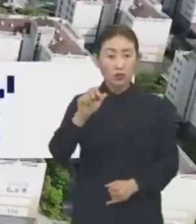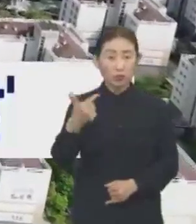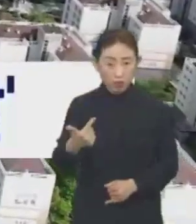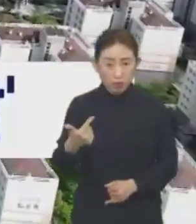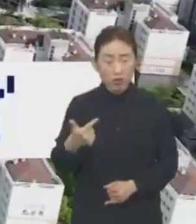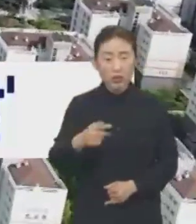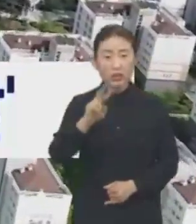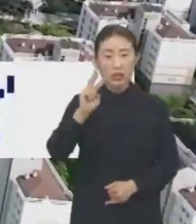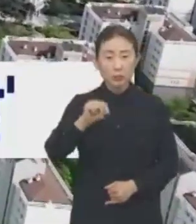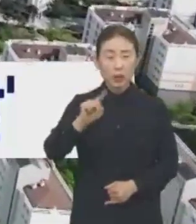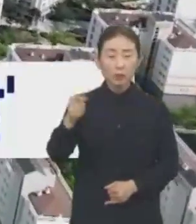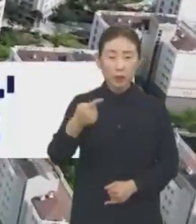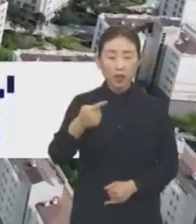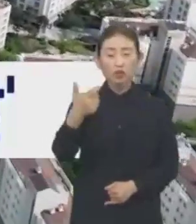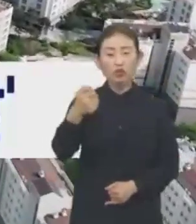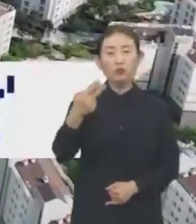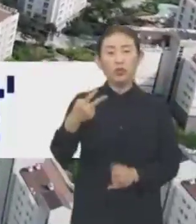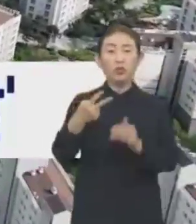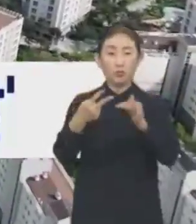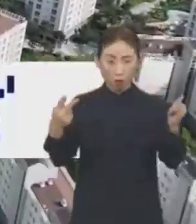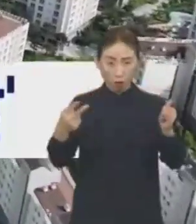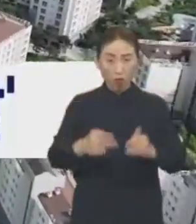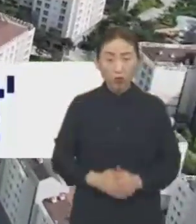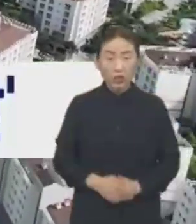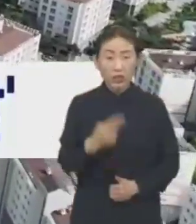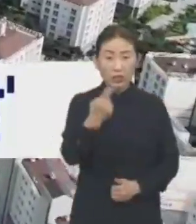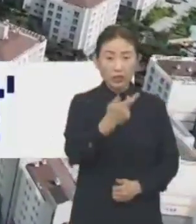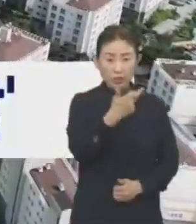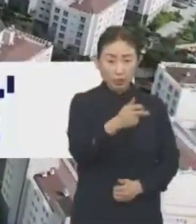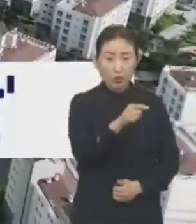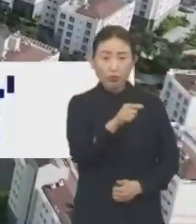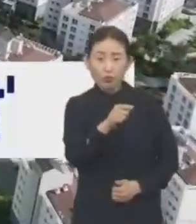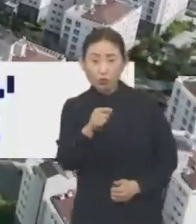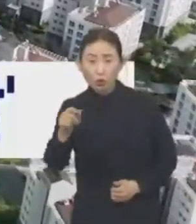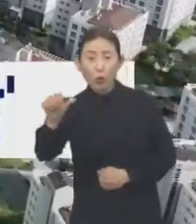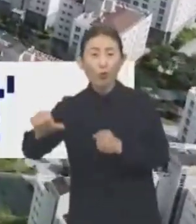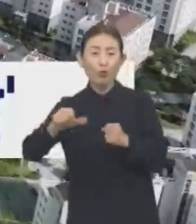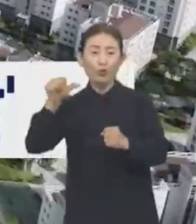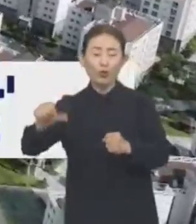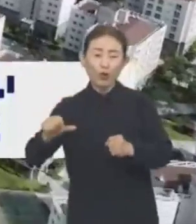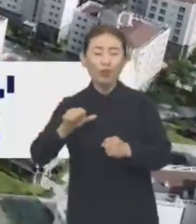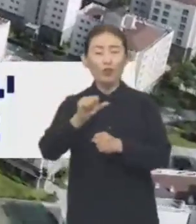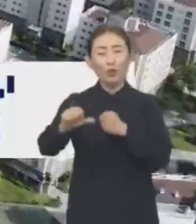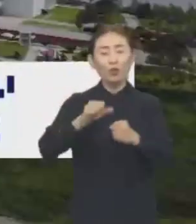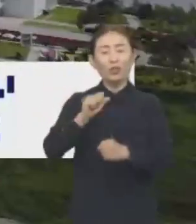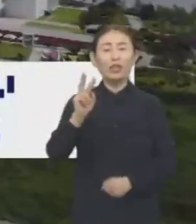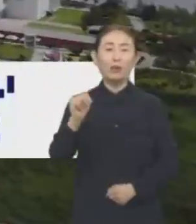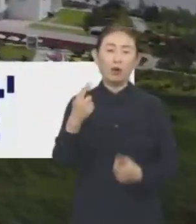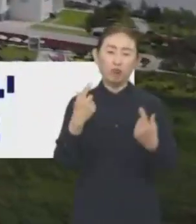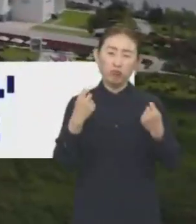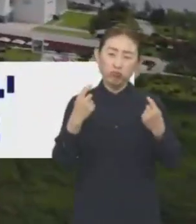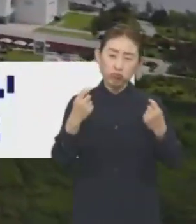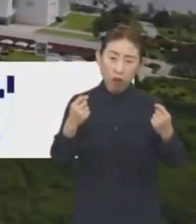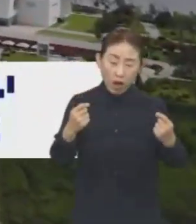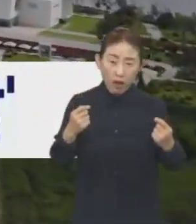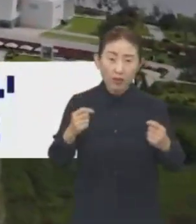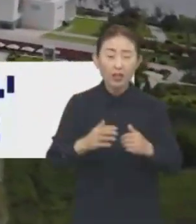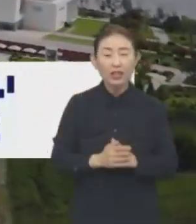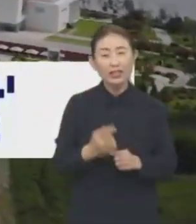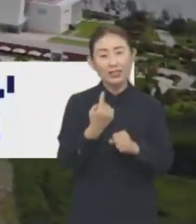2016년엔 2,162명으로 증가했지만 2017년부터 5년여 동안 2만 명대를 유지하며 정체 현상을 보이다